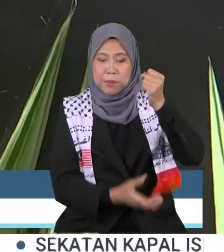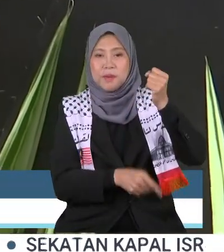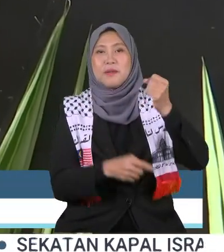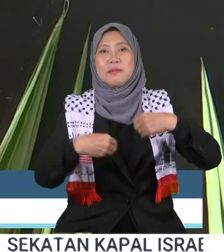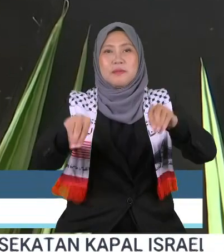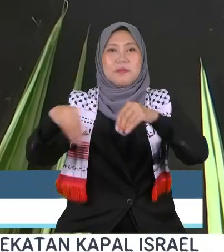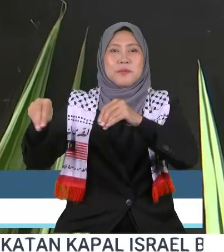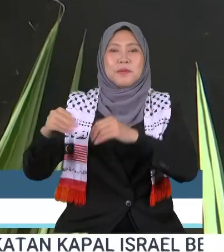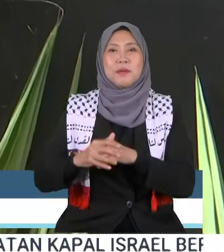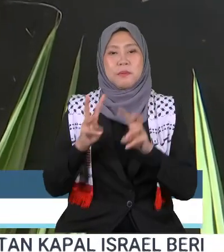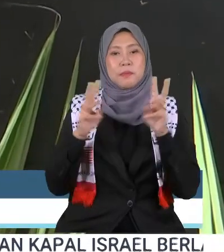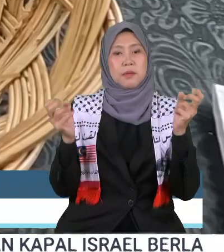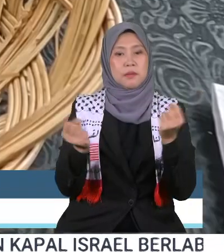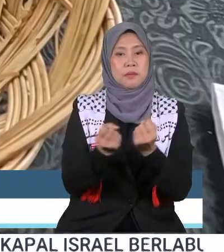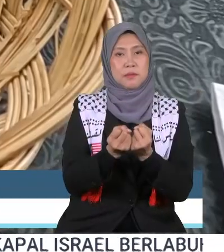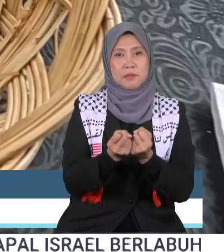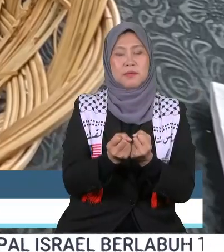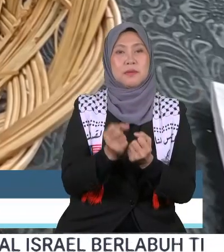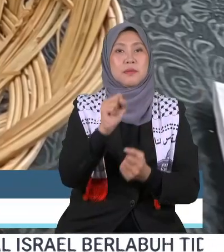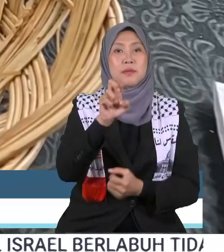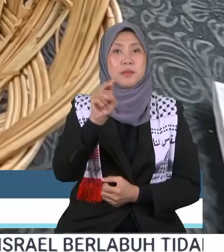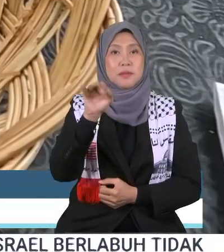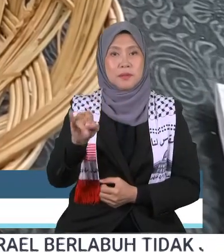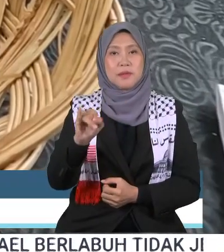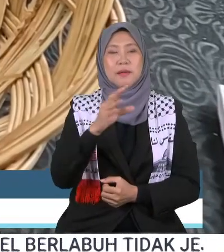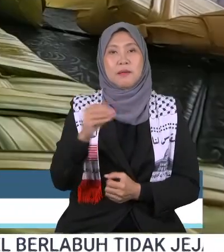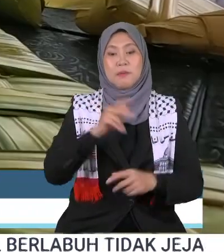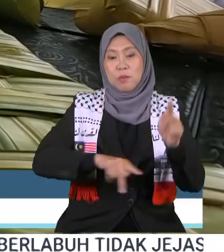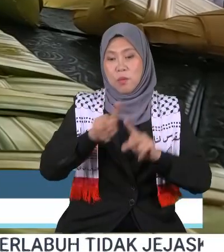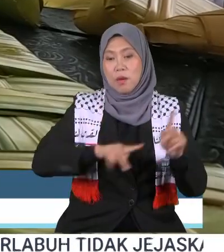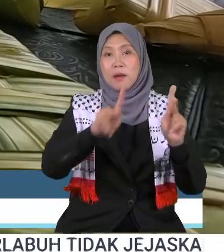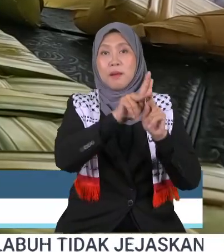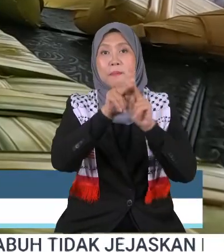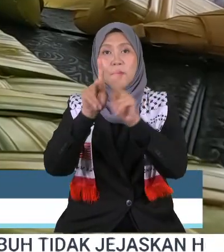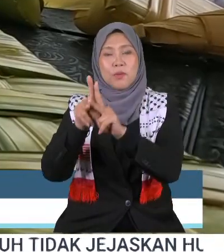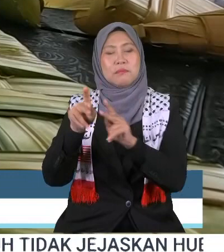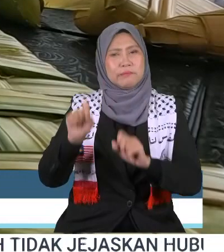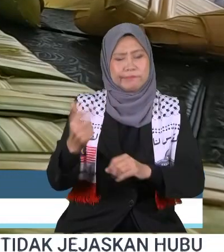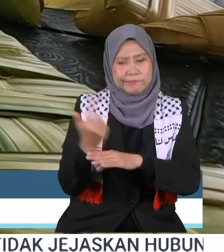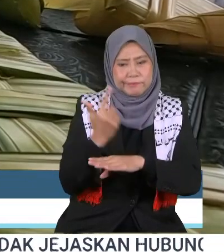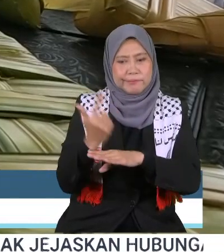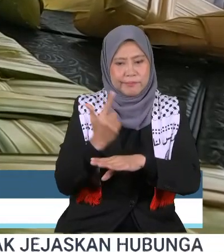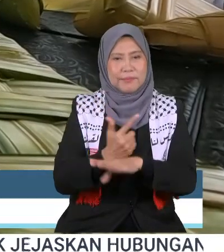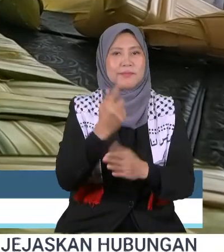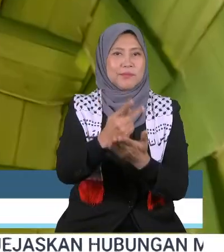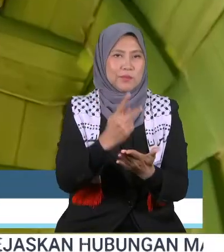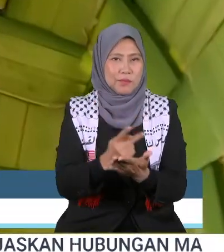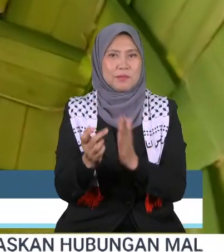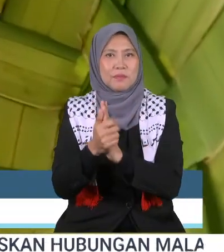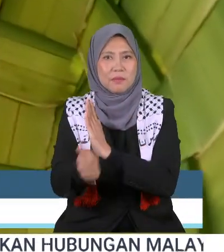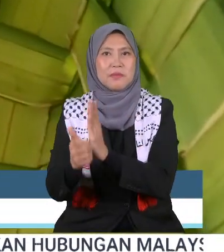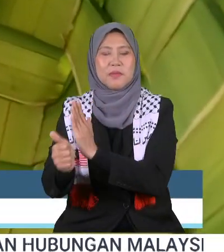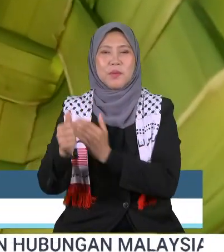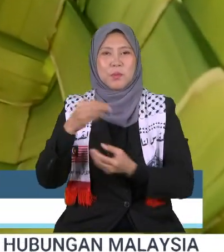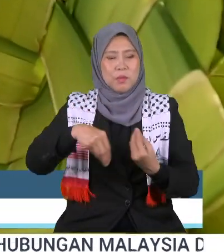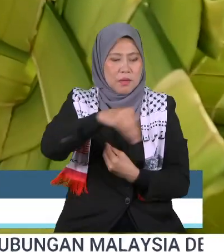Menerusi bengkel inovasi seni, penduduk kampung dibimbing menghasilkan produk yang boleh menjana pendapatan daripada